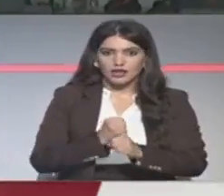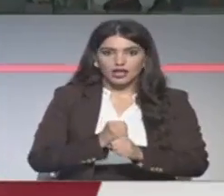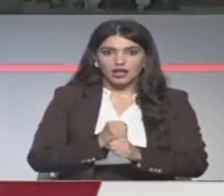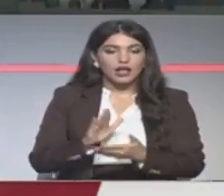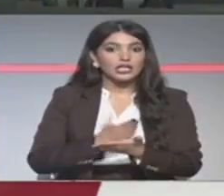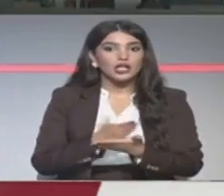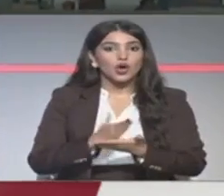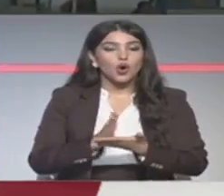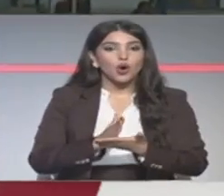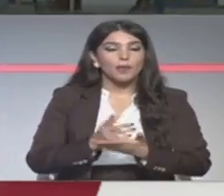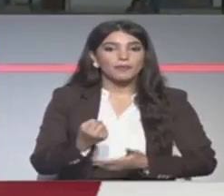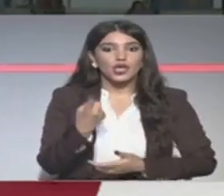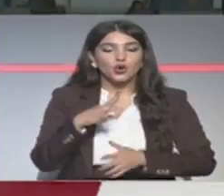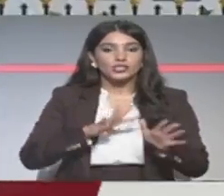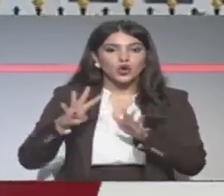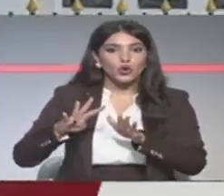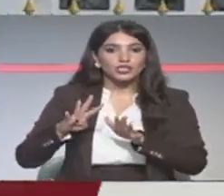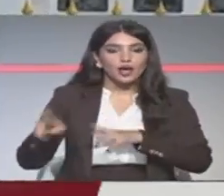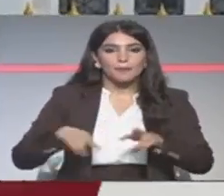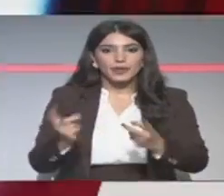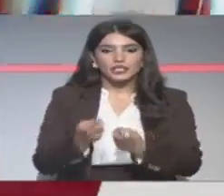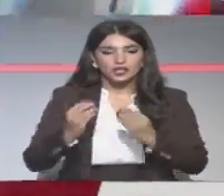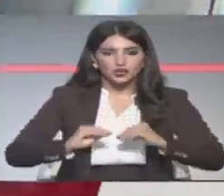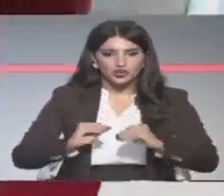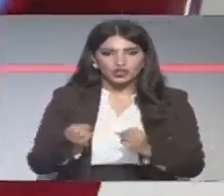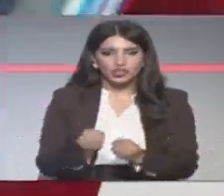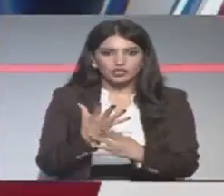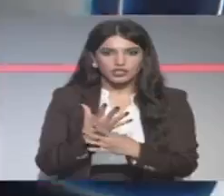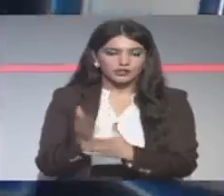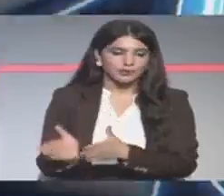وتأهيل 159 مسارا تكوينيا جديدا.